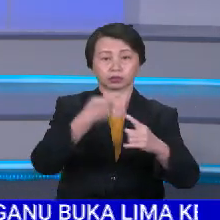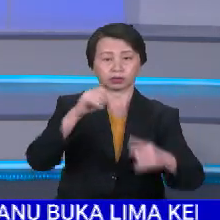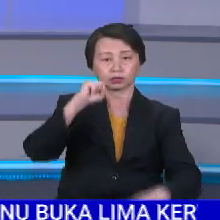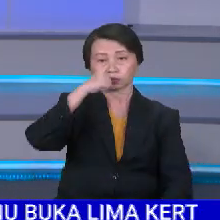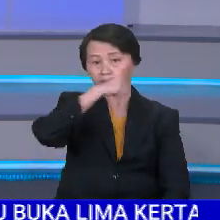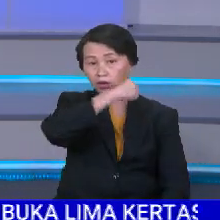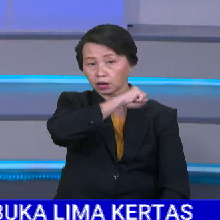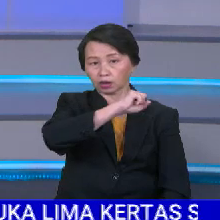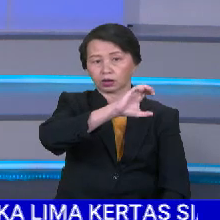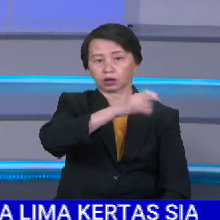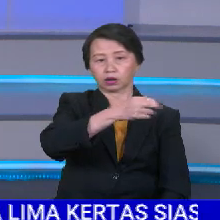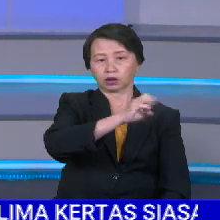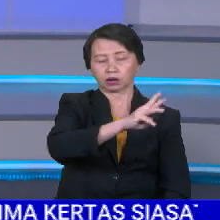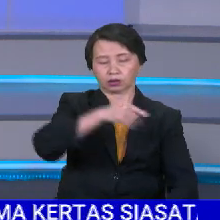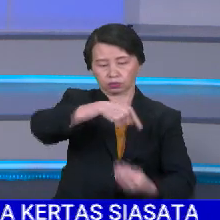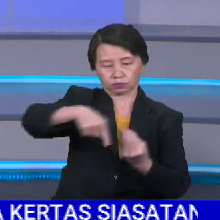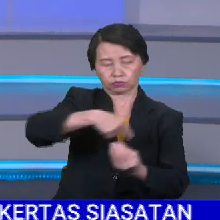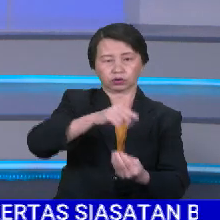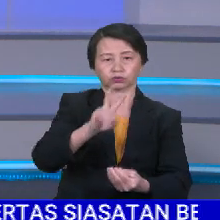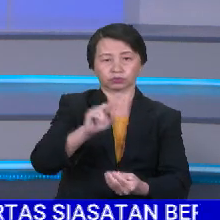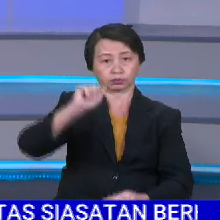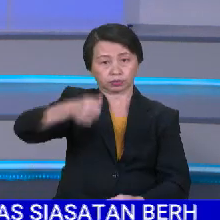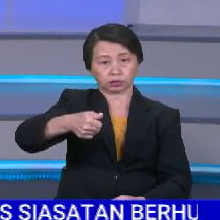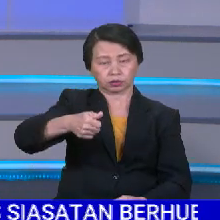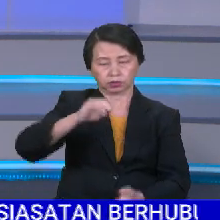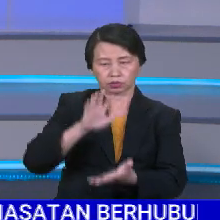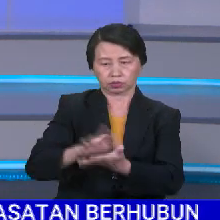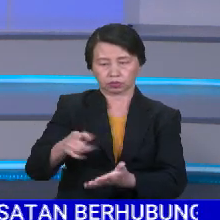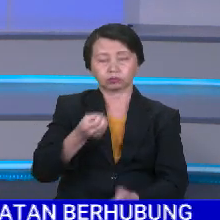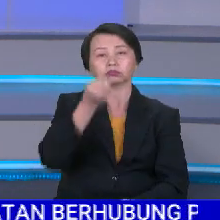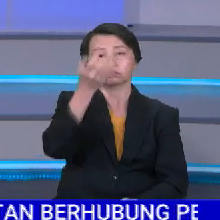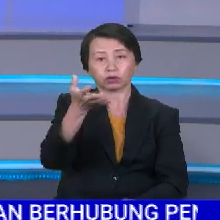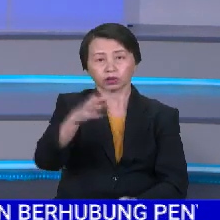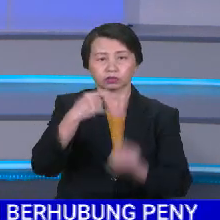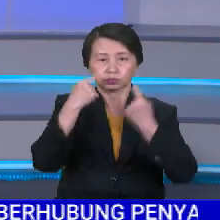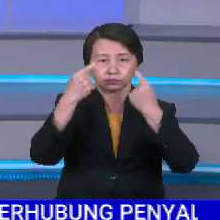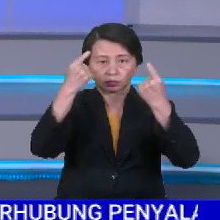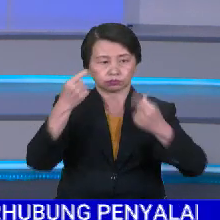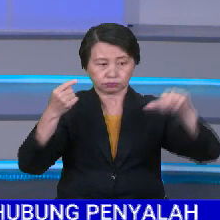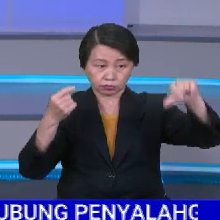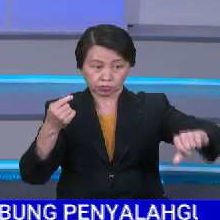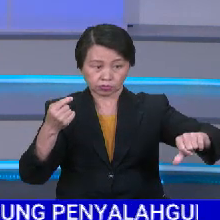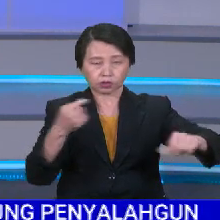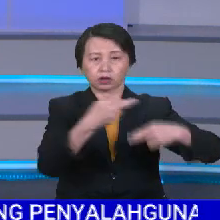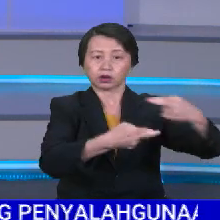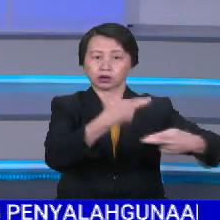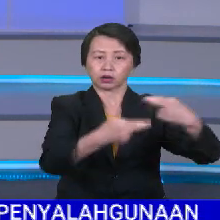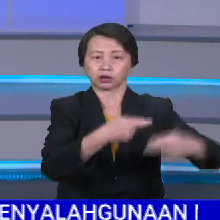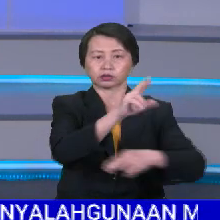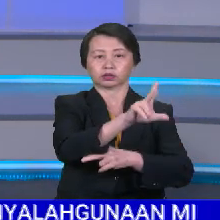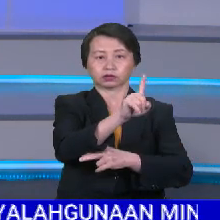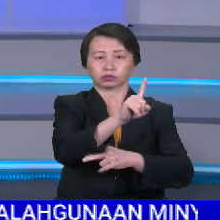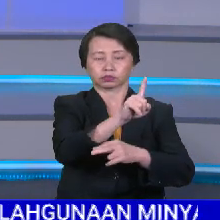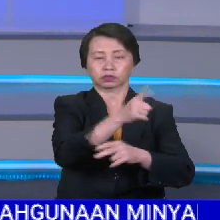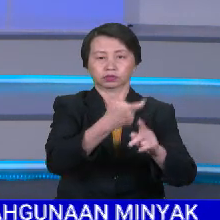Taiwan, Chao Tian Chen, di pusingan kedua esok. Keyakinan itu diluahkannya selepas berjaya menundukkan lawan di ranking